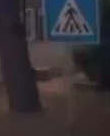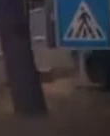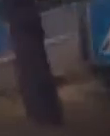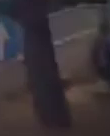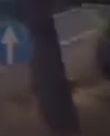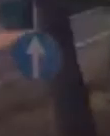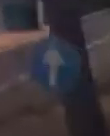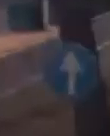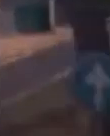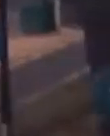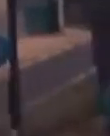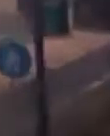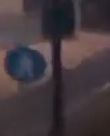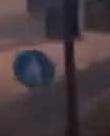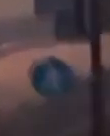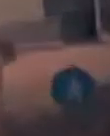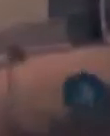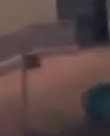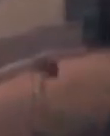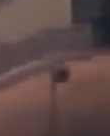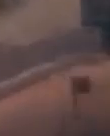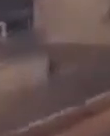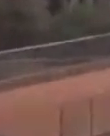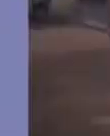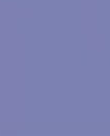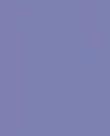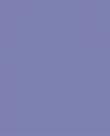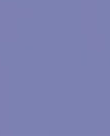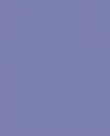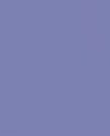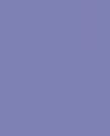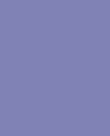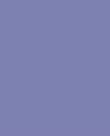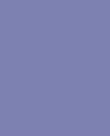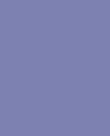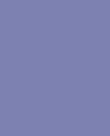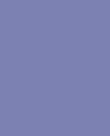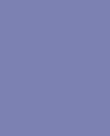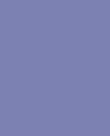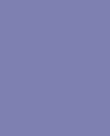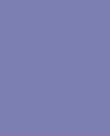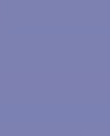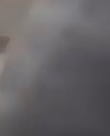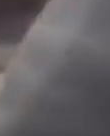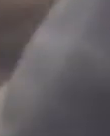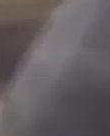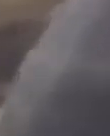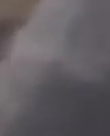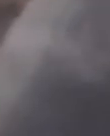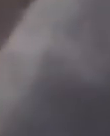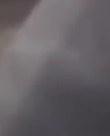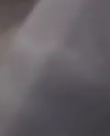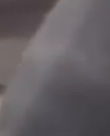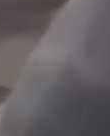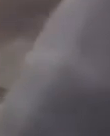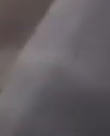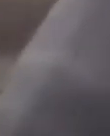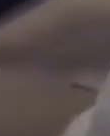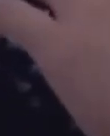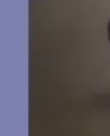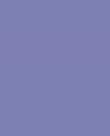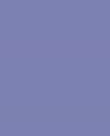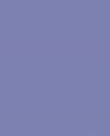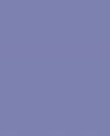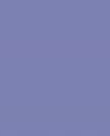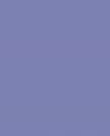assunti dal servizio sanitario nazionale più risorse e nuove regole in dieci anni la sanità ha subito